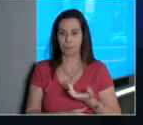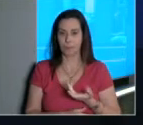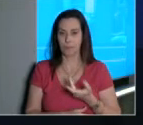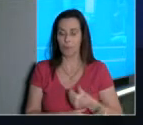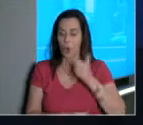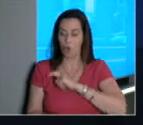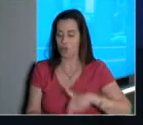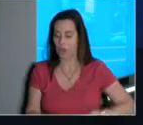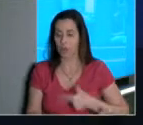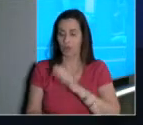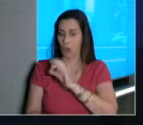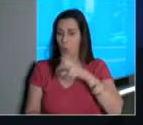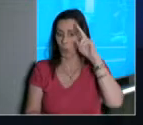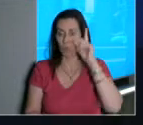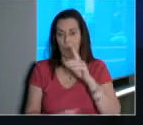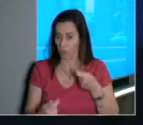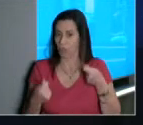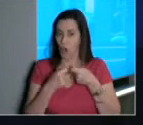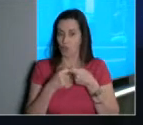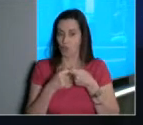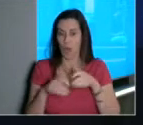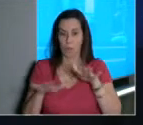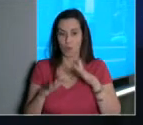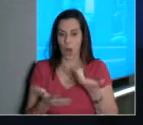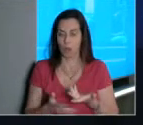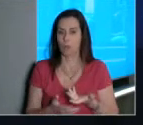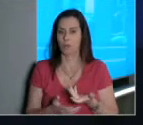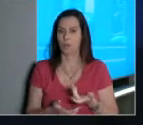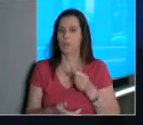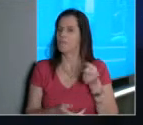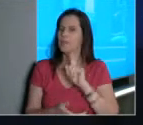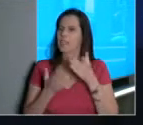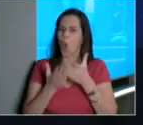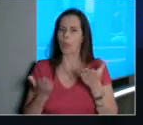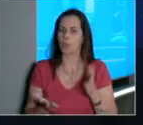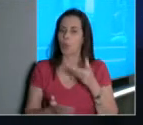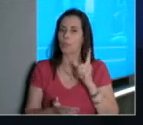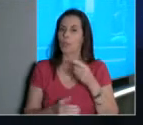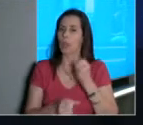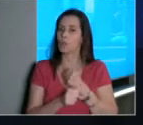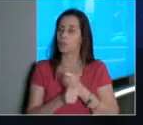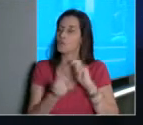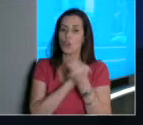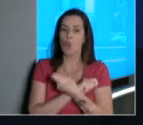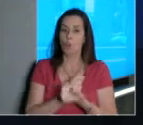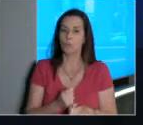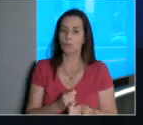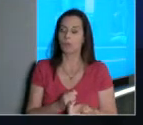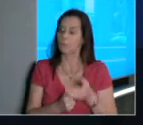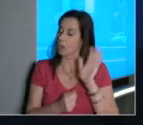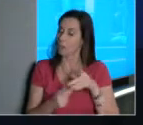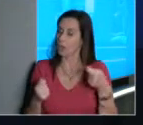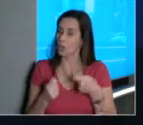יודעת, ראש העירייה, העירייה שלכם, צריכה להיות קרובה לממשל המרכזי. וזה לא עוזר, אז אולי צריך לעשות פה שינוי חשיבה